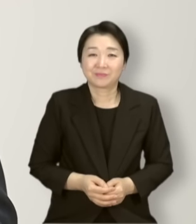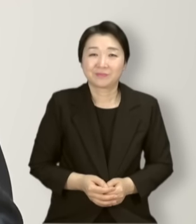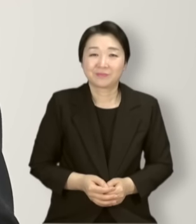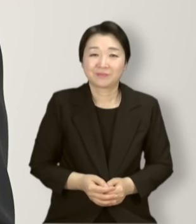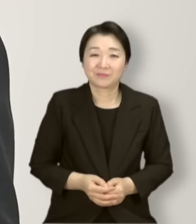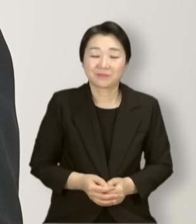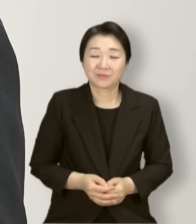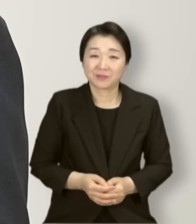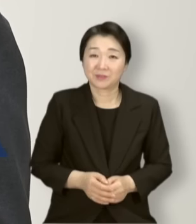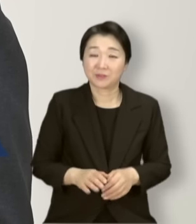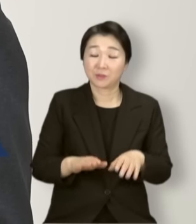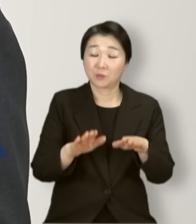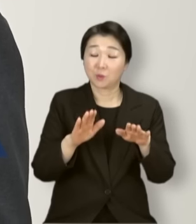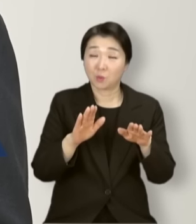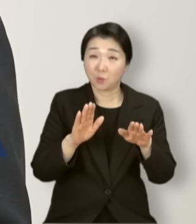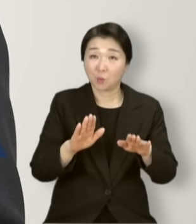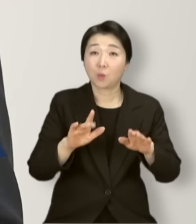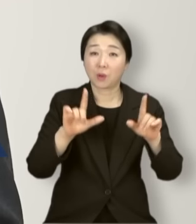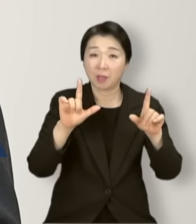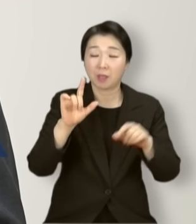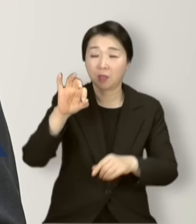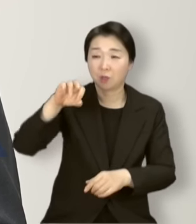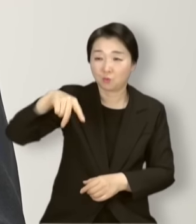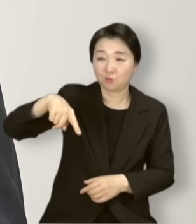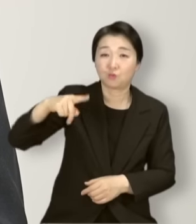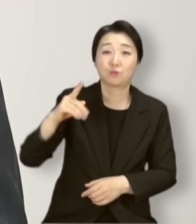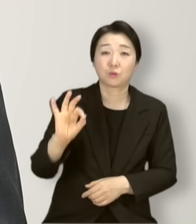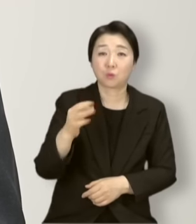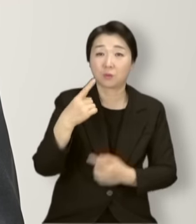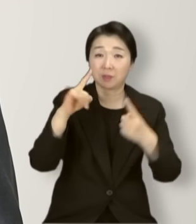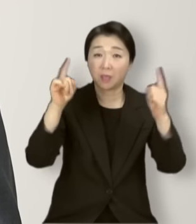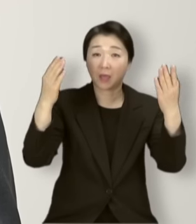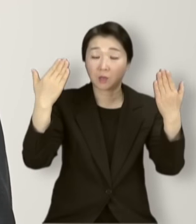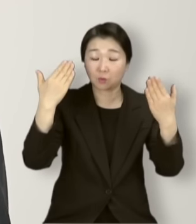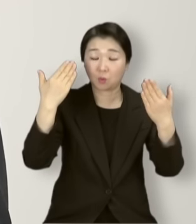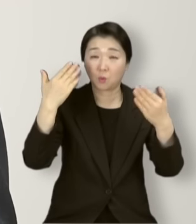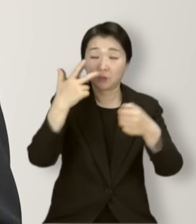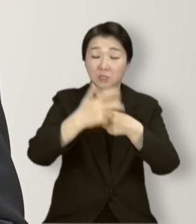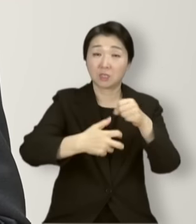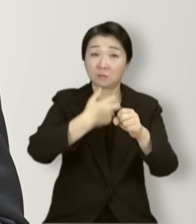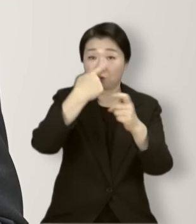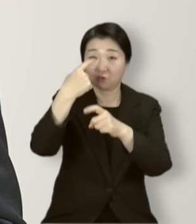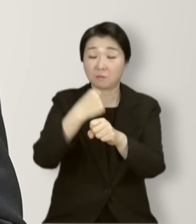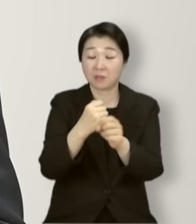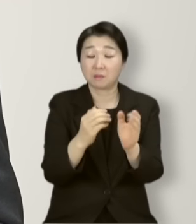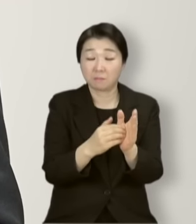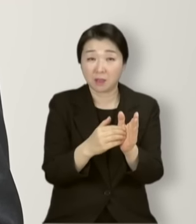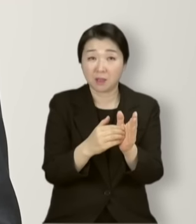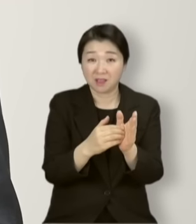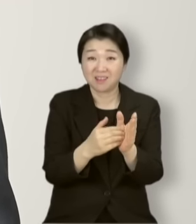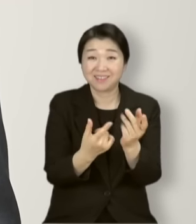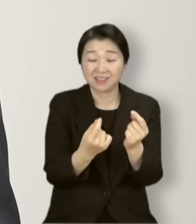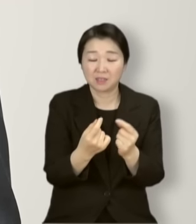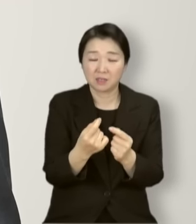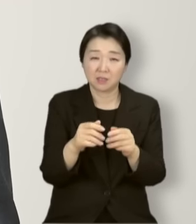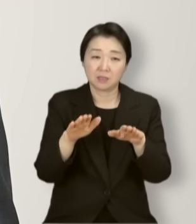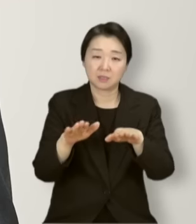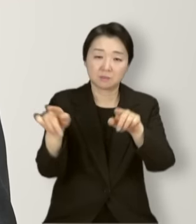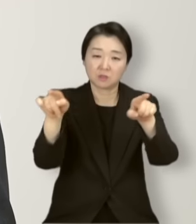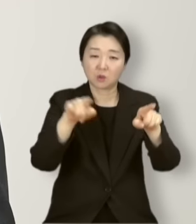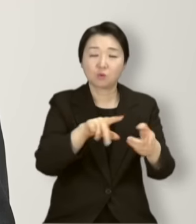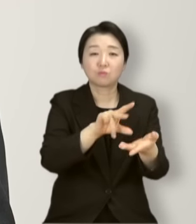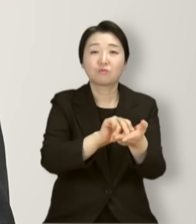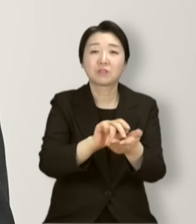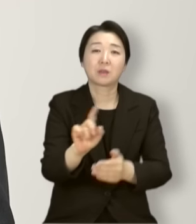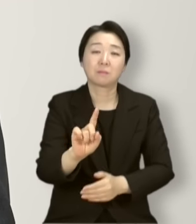우성대학교가 올해로 70주년을 맞이했습니다. 예. 이게 전국적인 문제이지만 학령 인구 감소로서 지방 대학